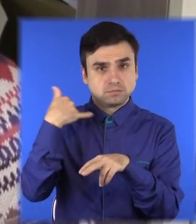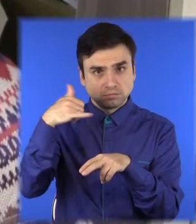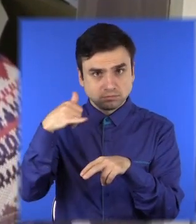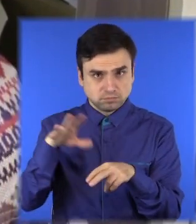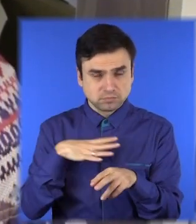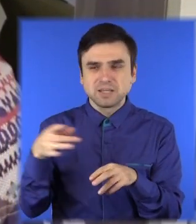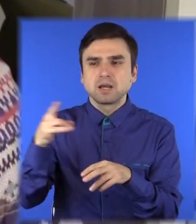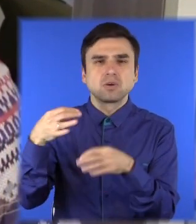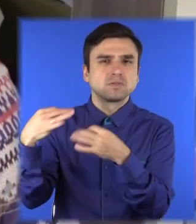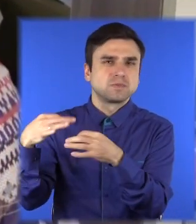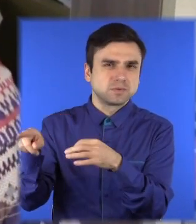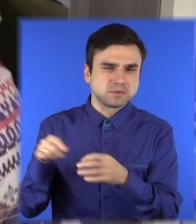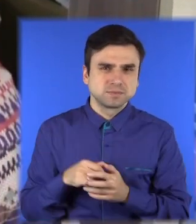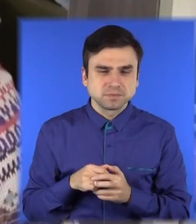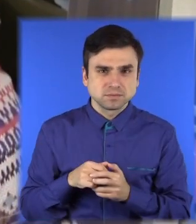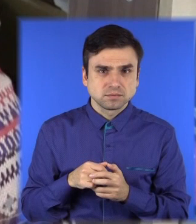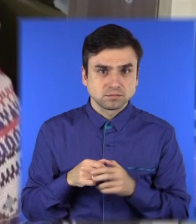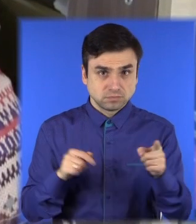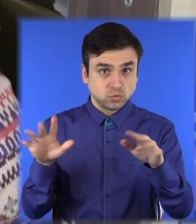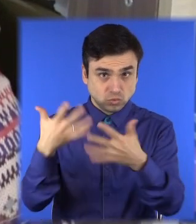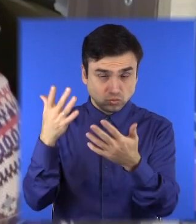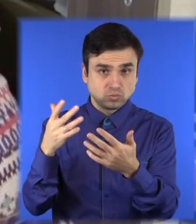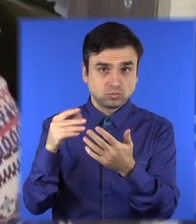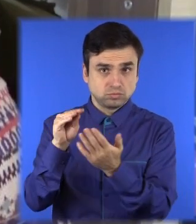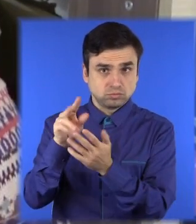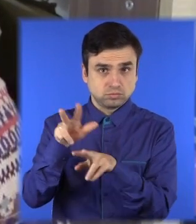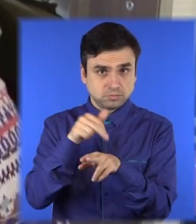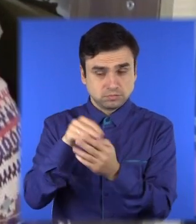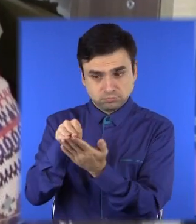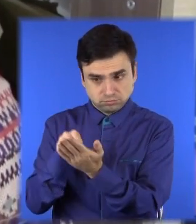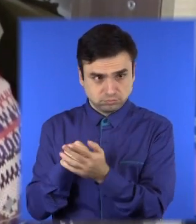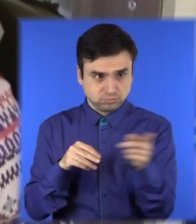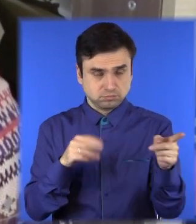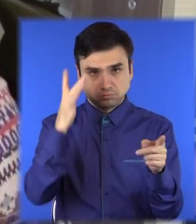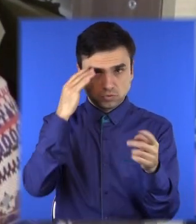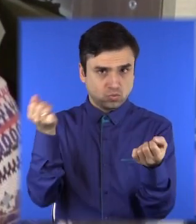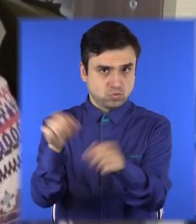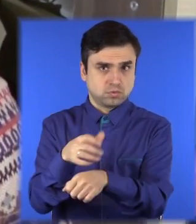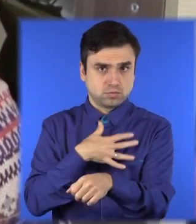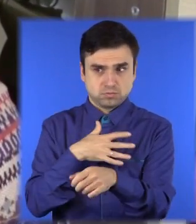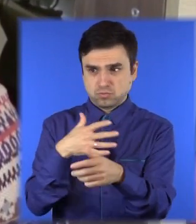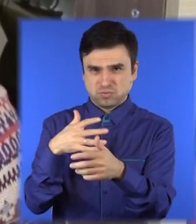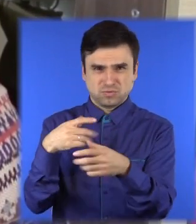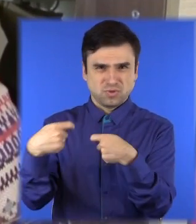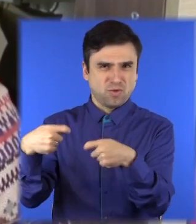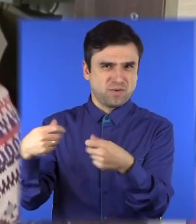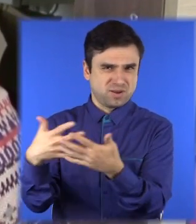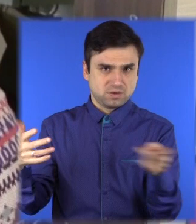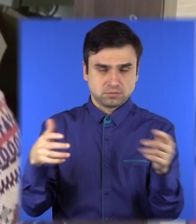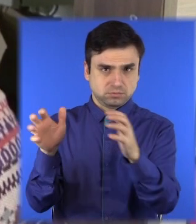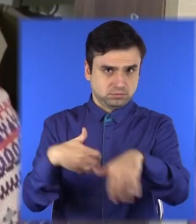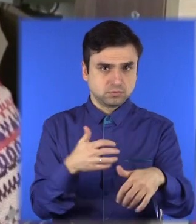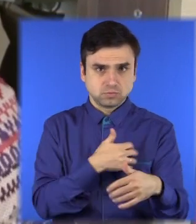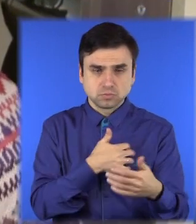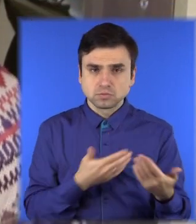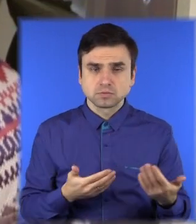районе. Было зафиксировано данное желание украсть из магазина мой личный товар.